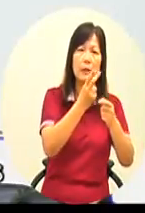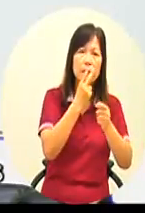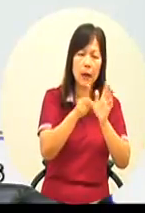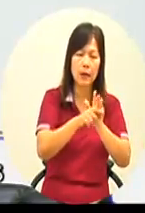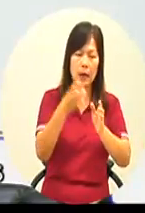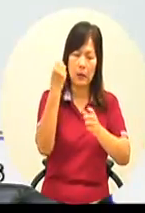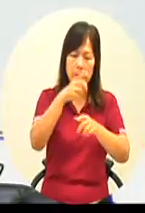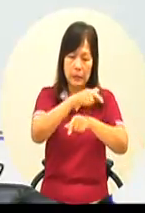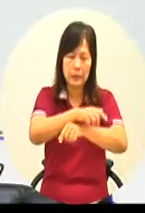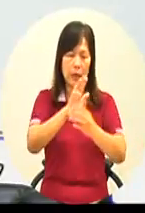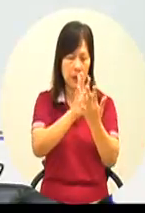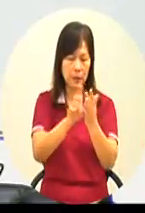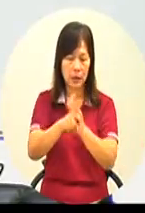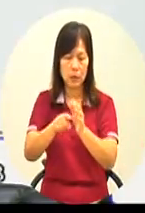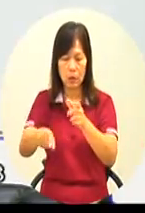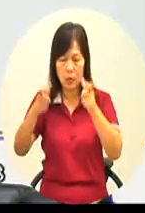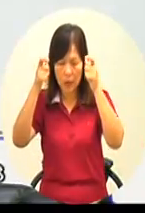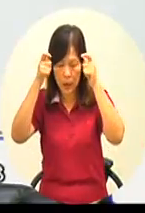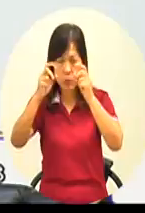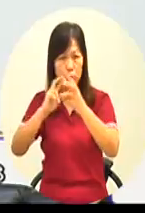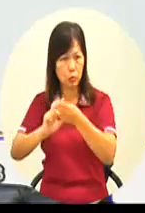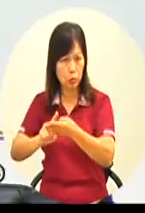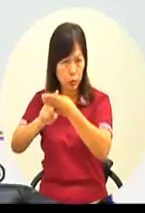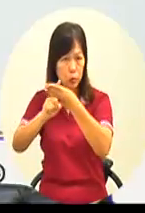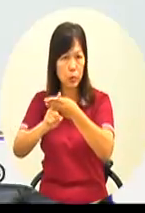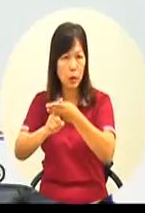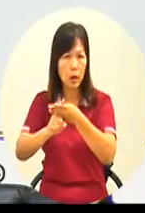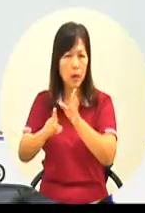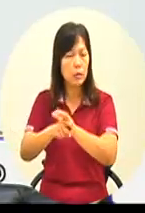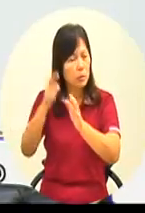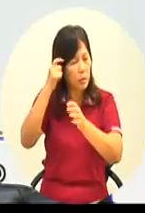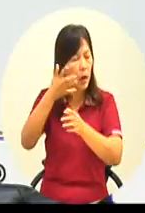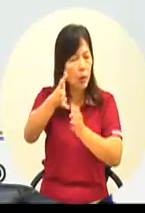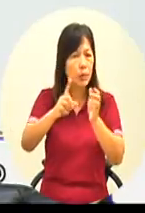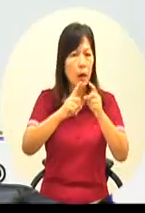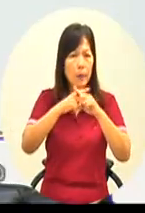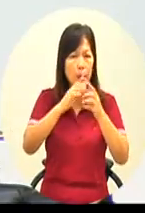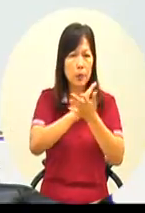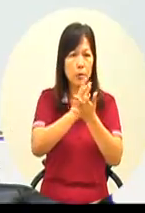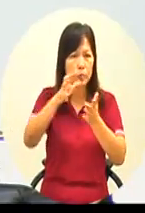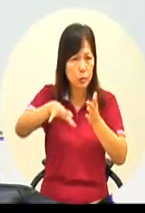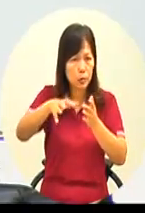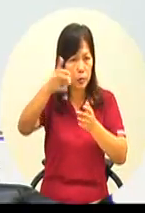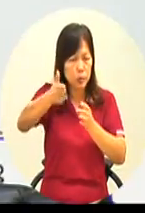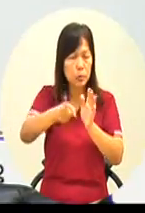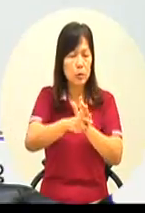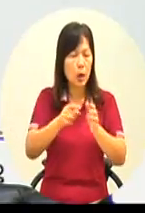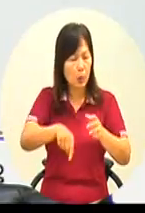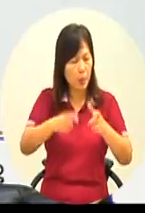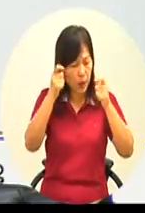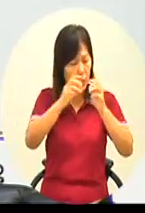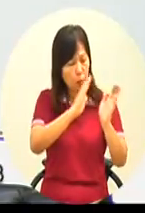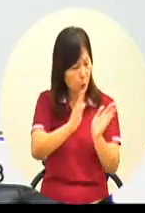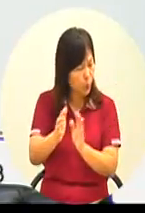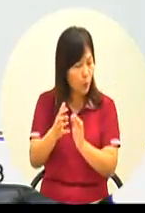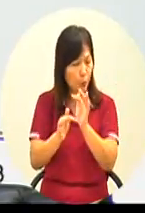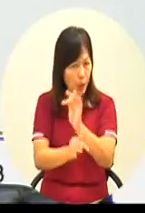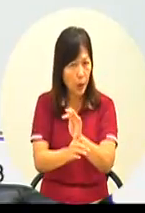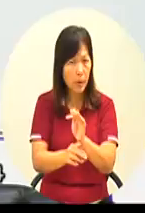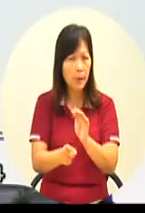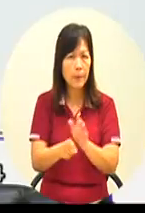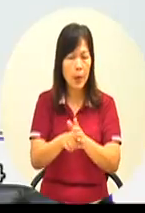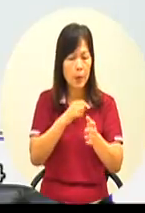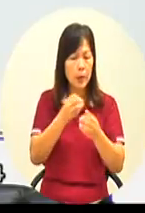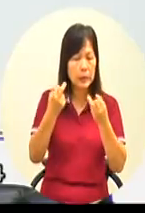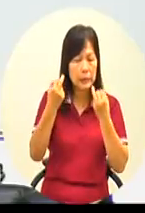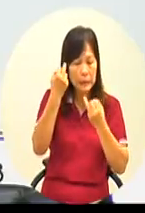以高雄为基地，我想请问秘书处的处长，我们高雄准备好了吗？我们在东南亚的姐妹城